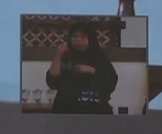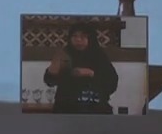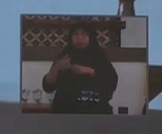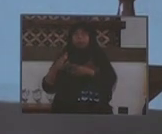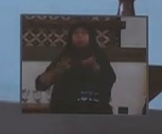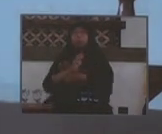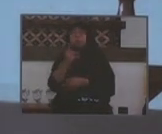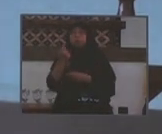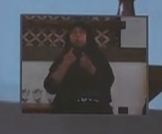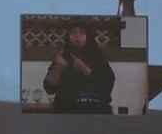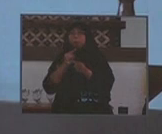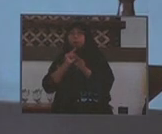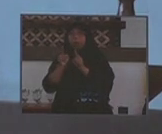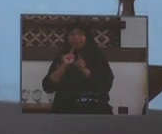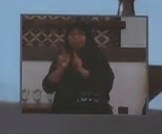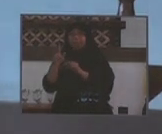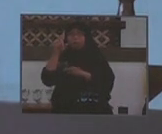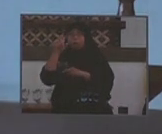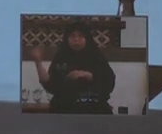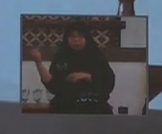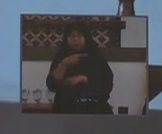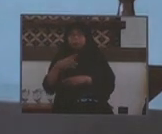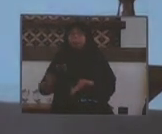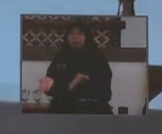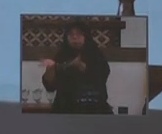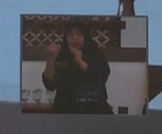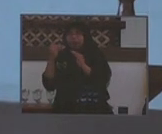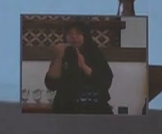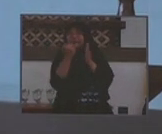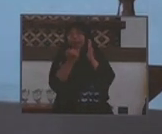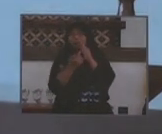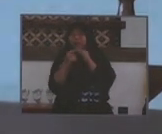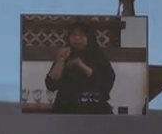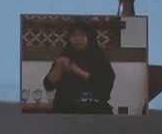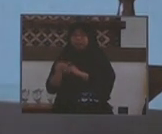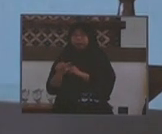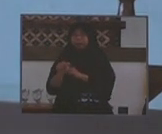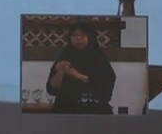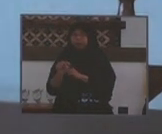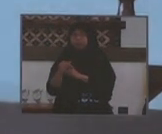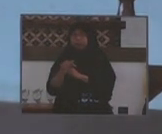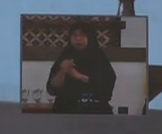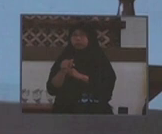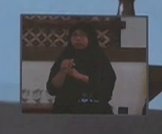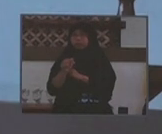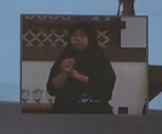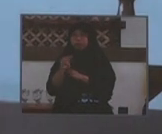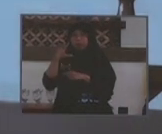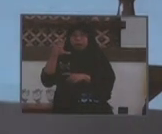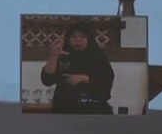percepatan pembangunan maka cara pembiayaannya tidak cukup dengan APBD